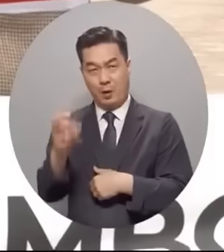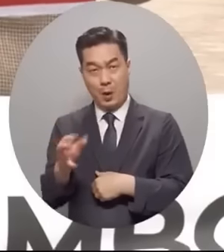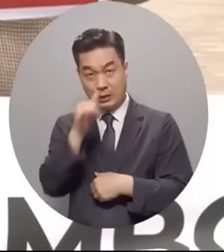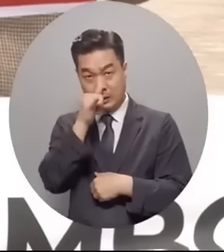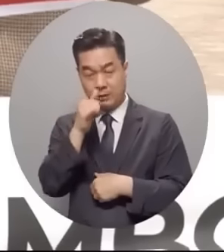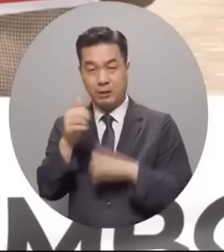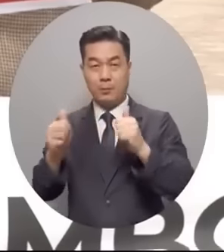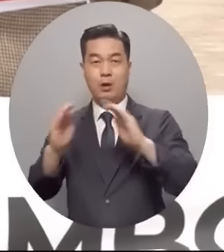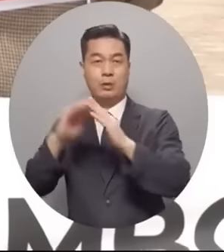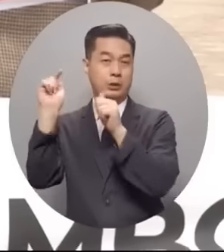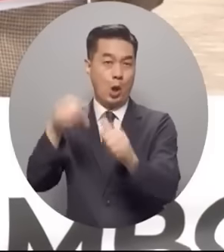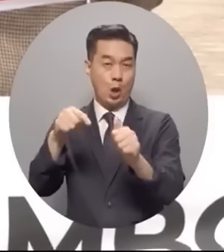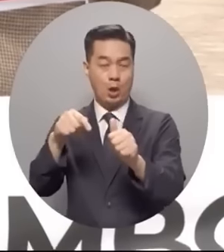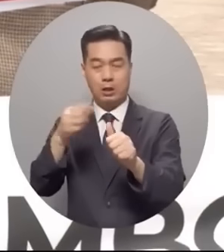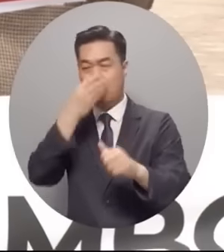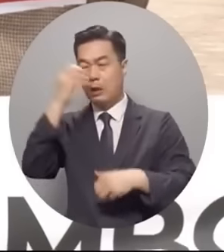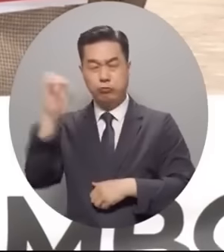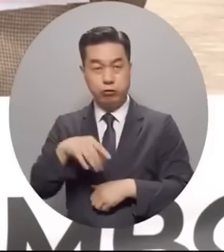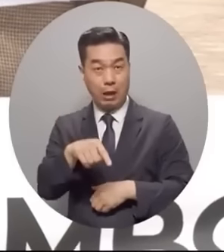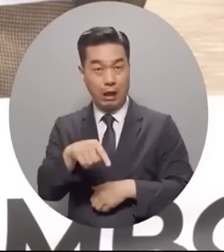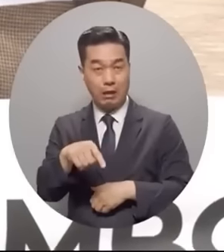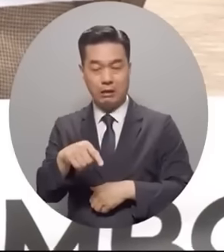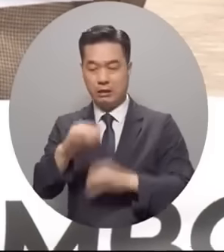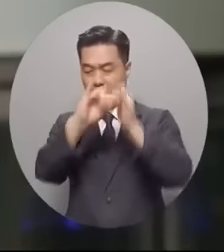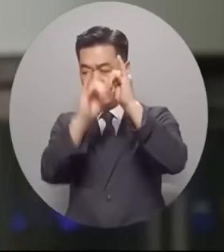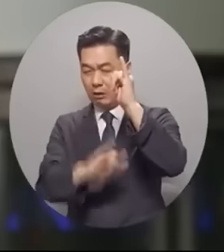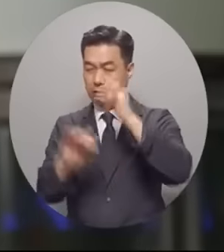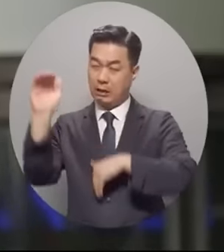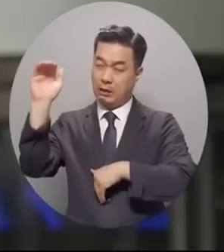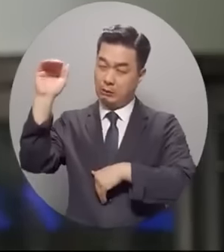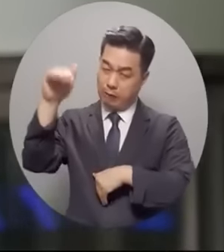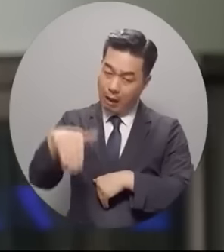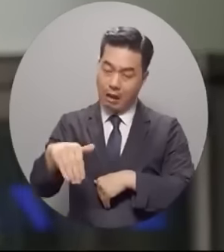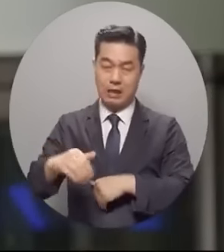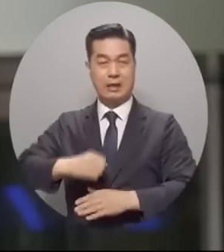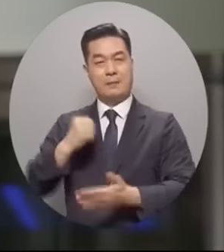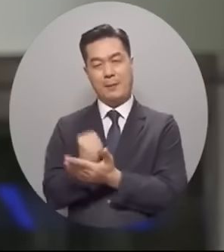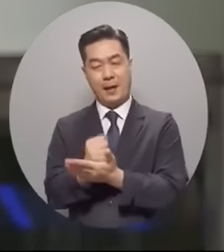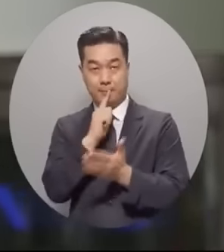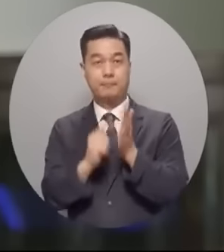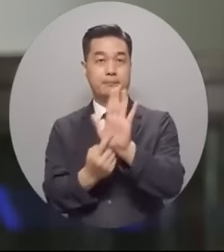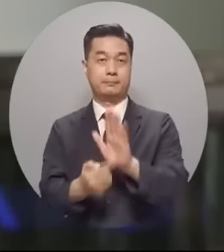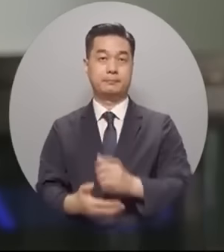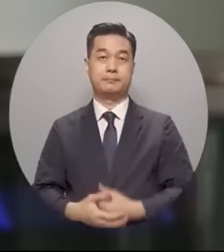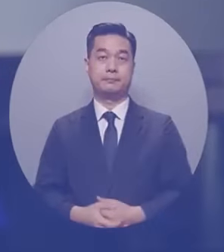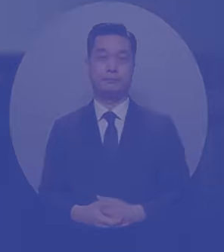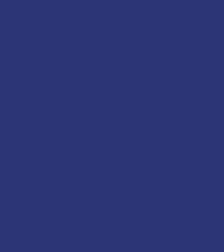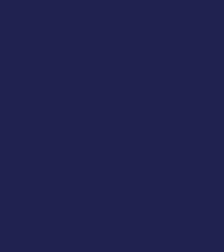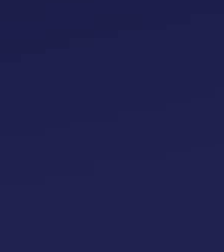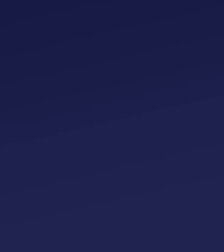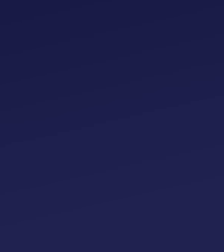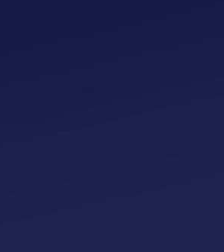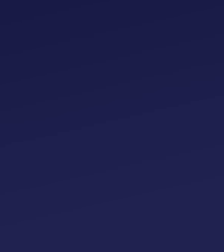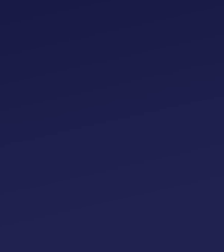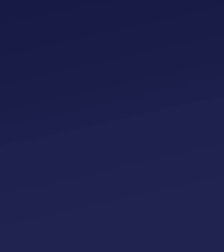경고를 무시하며 역사를 키는 도를 자행하고 있다고 비판했습니다 MBC 뉴스 이입니다